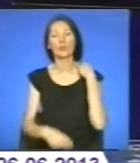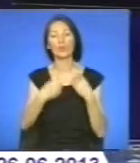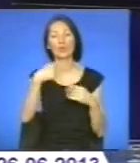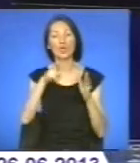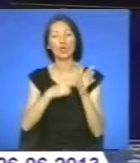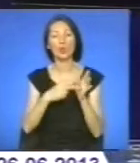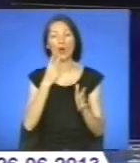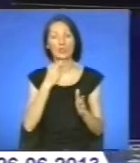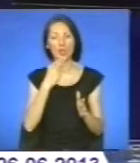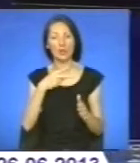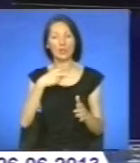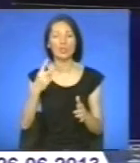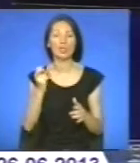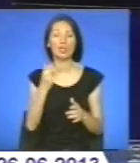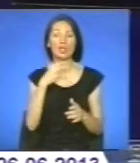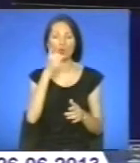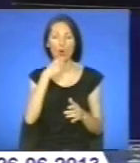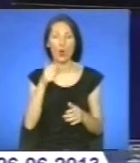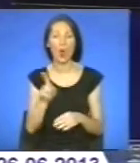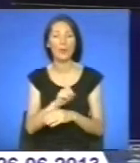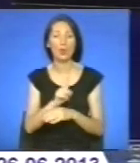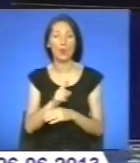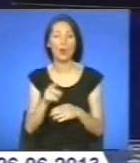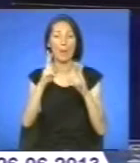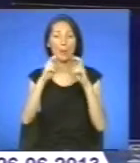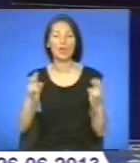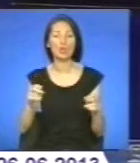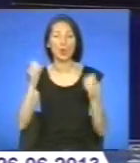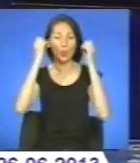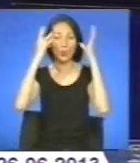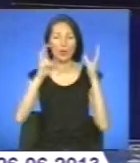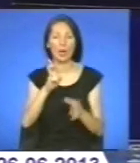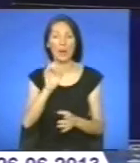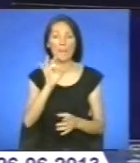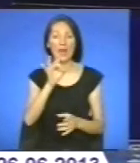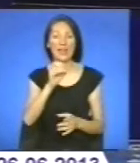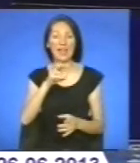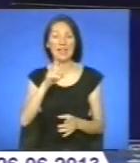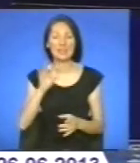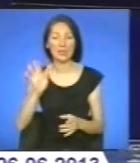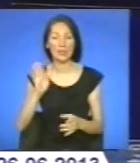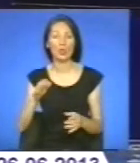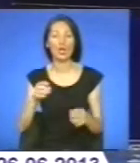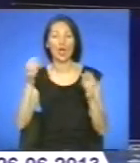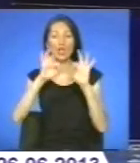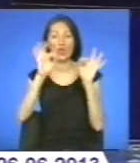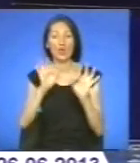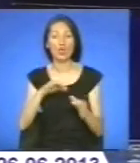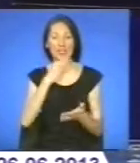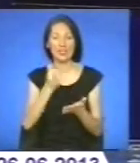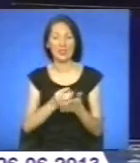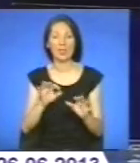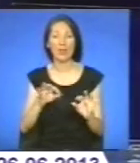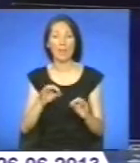27 червня 2013 року у Тернополі в Палаці культури «Березіль» відбудеться творчий звіт мистецьких колективів